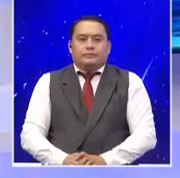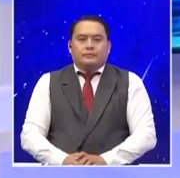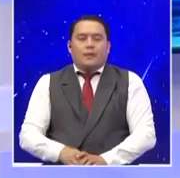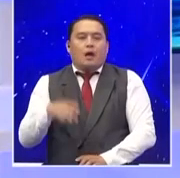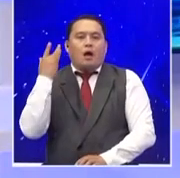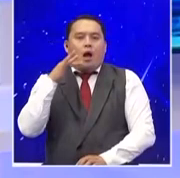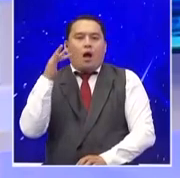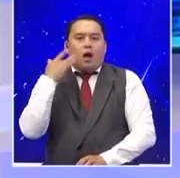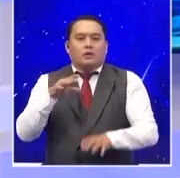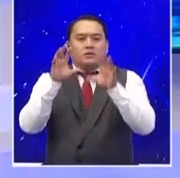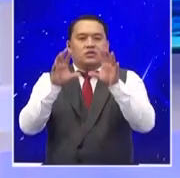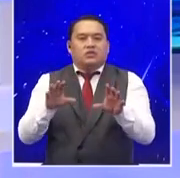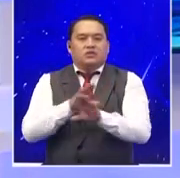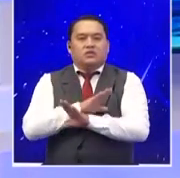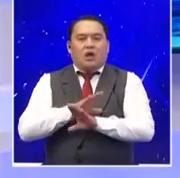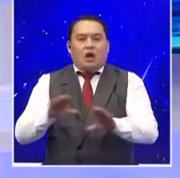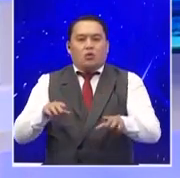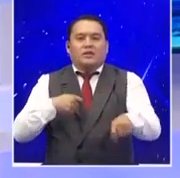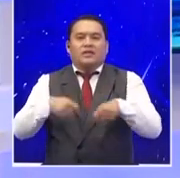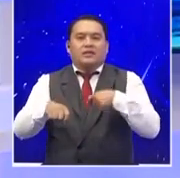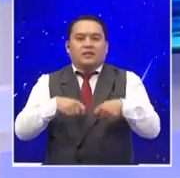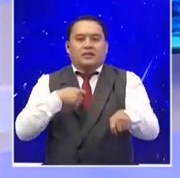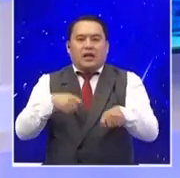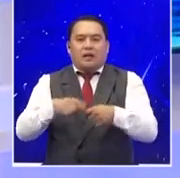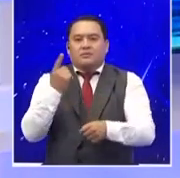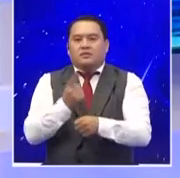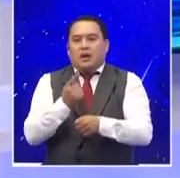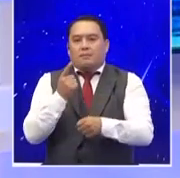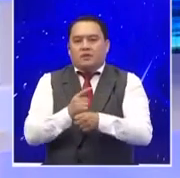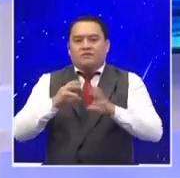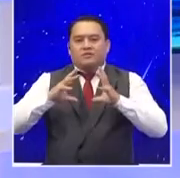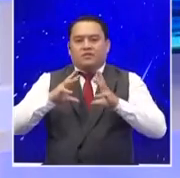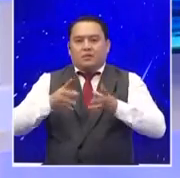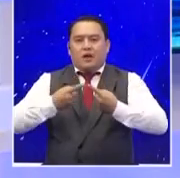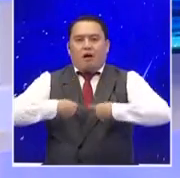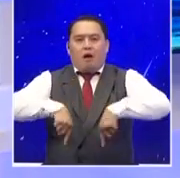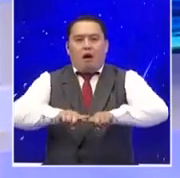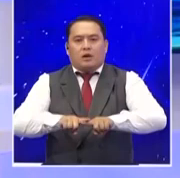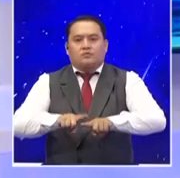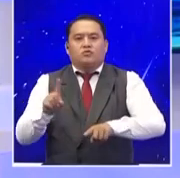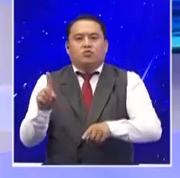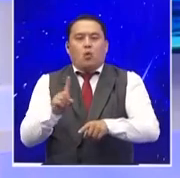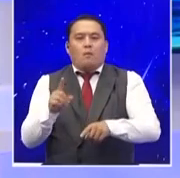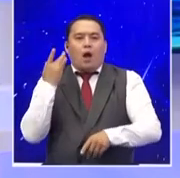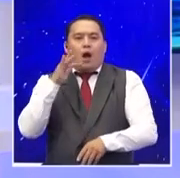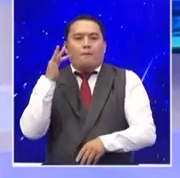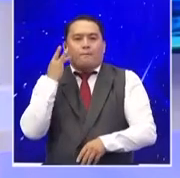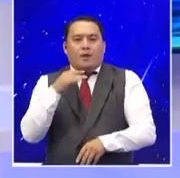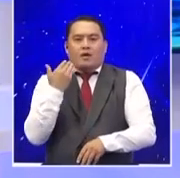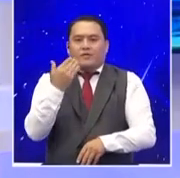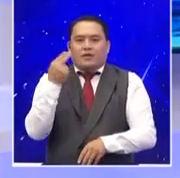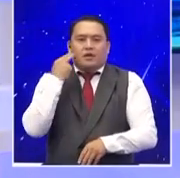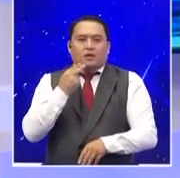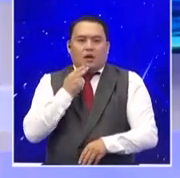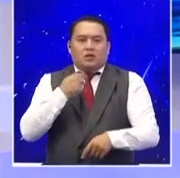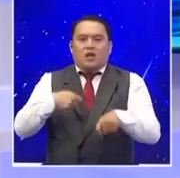США незаконно начали торговую войну с Китаем. Арбитражная группа Всемирной торговой организации признала безосновательными американские